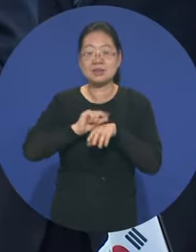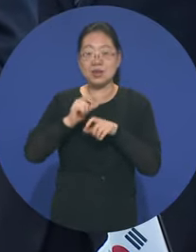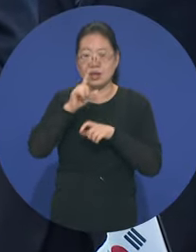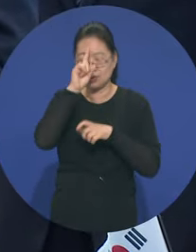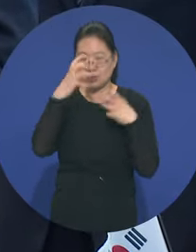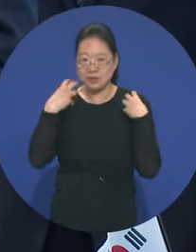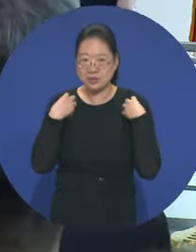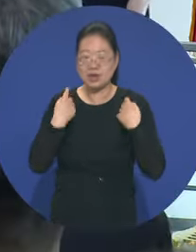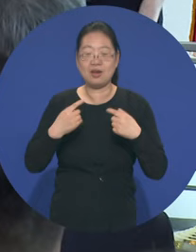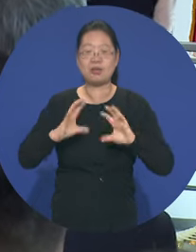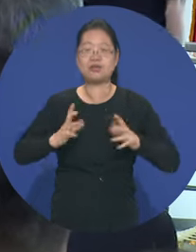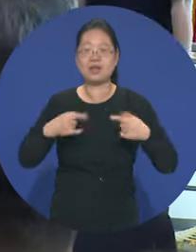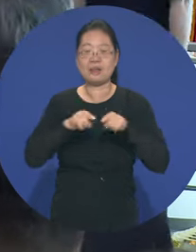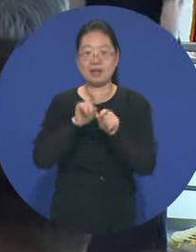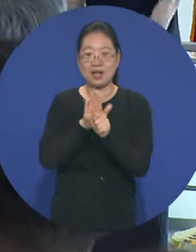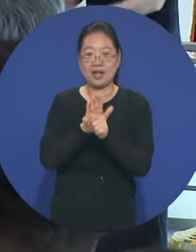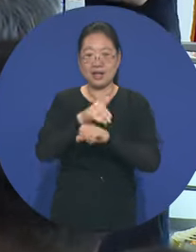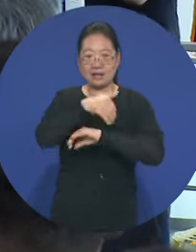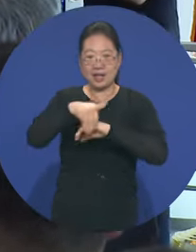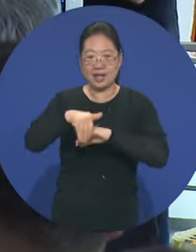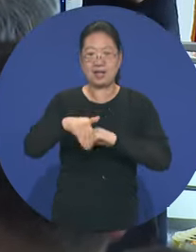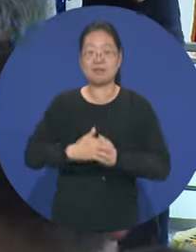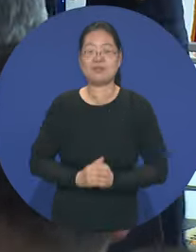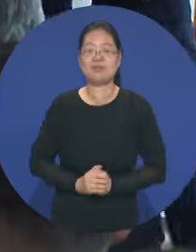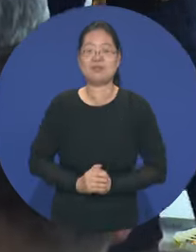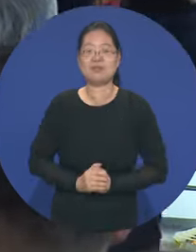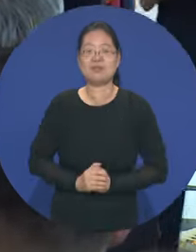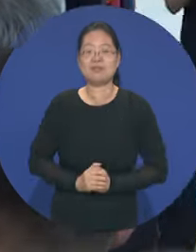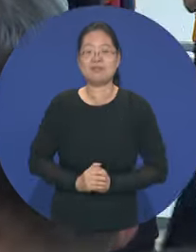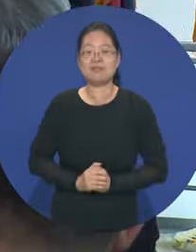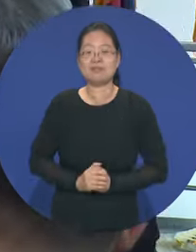국제적 협력을 강화해 나갈 것으로 기대됩니다